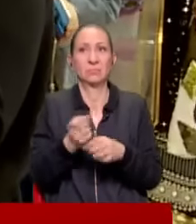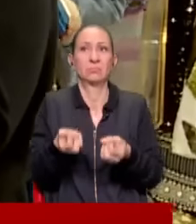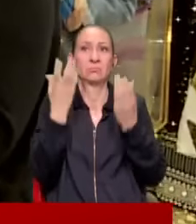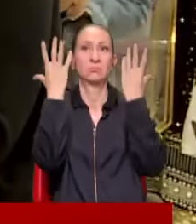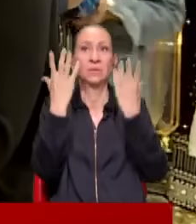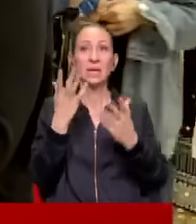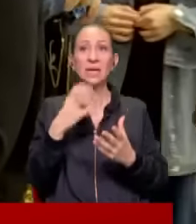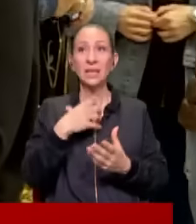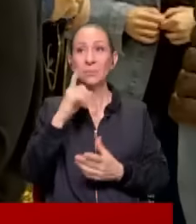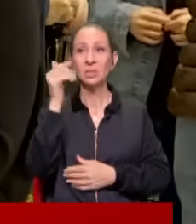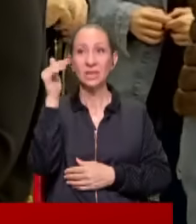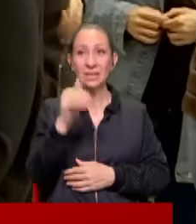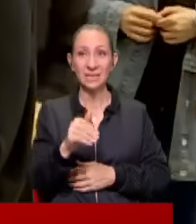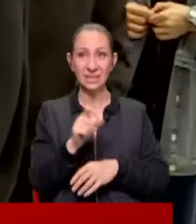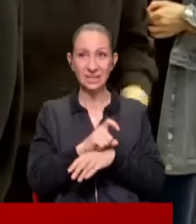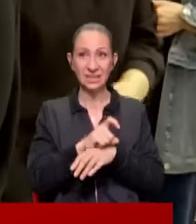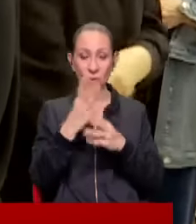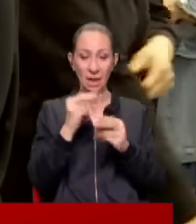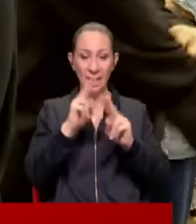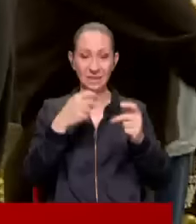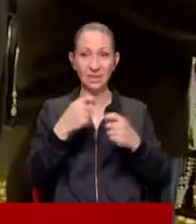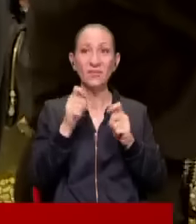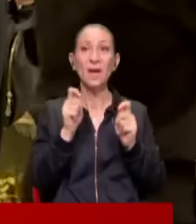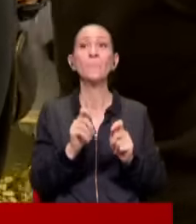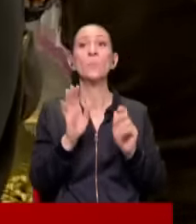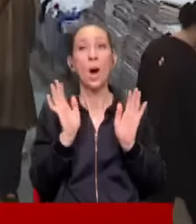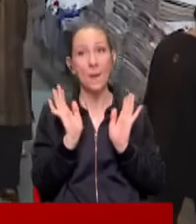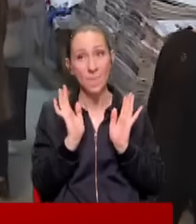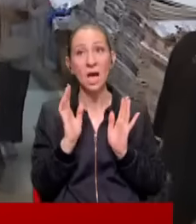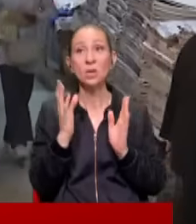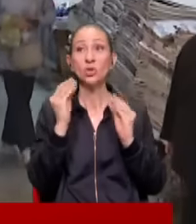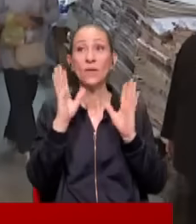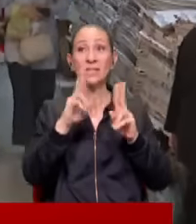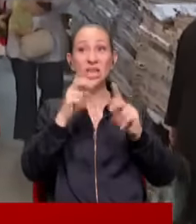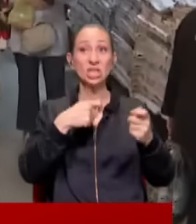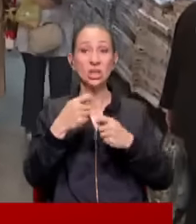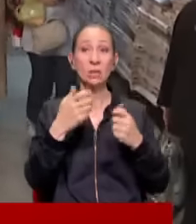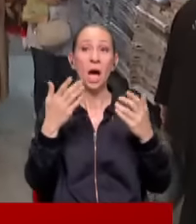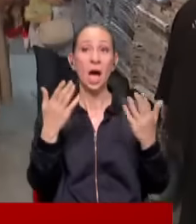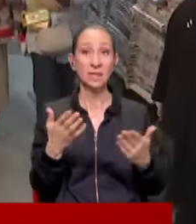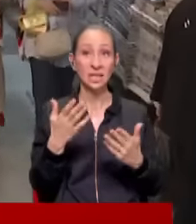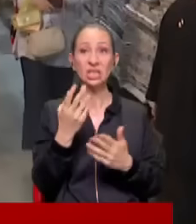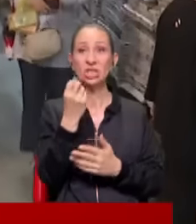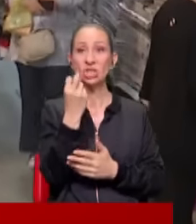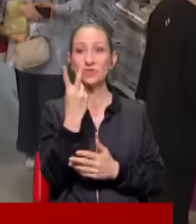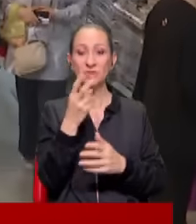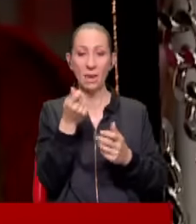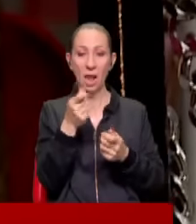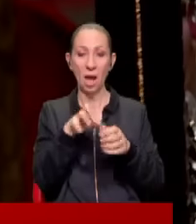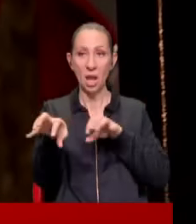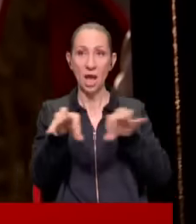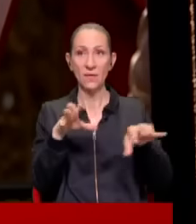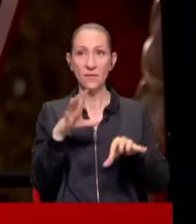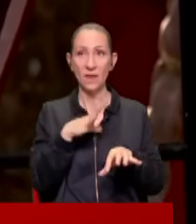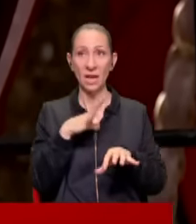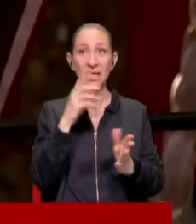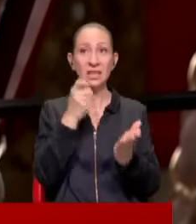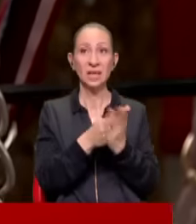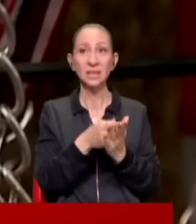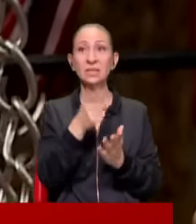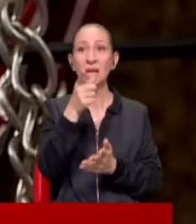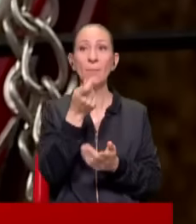Kendi başına geldiğinde sinirlenen esnaf uygulamıyor ama pek çok işletme artık çifte tarife uyguluyor satışlarda.